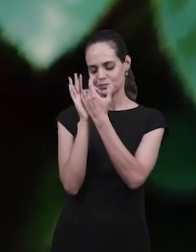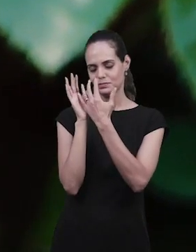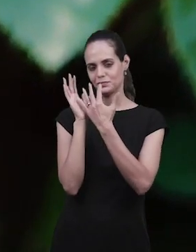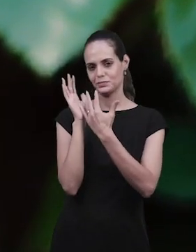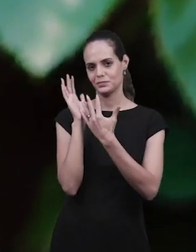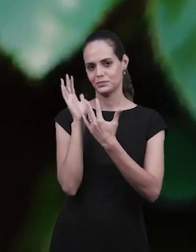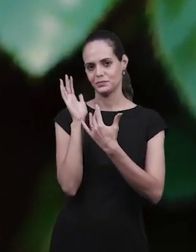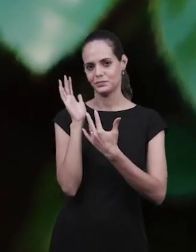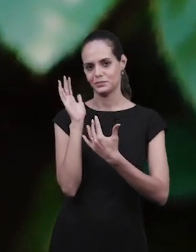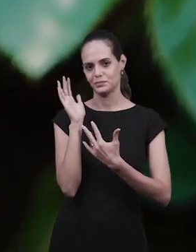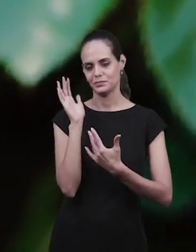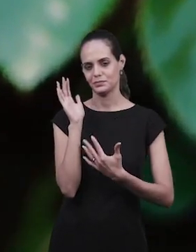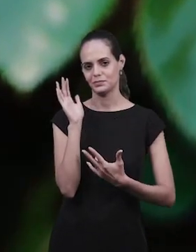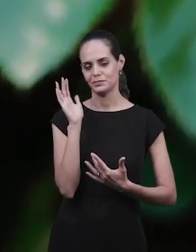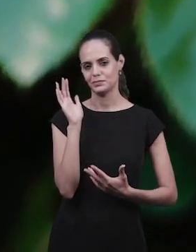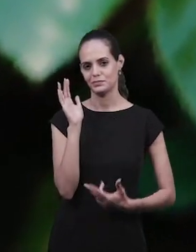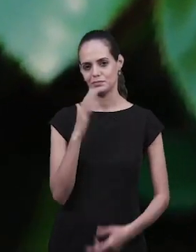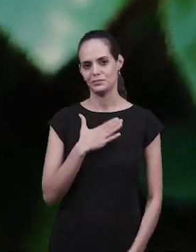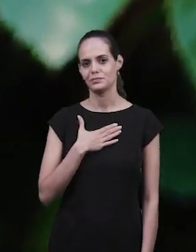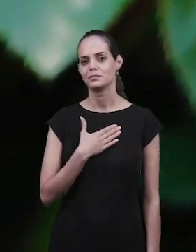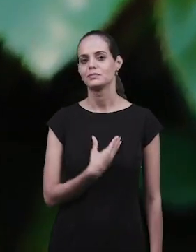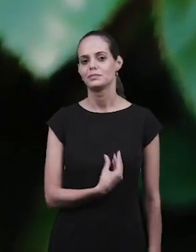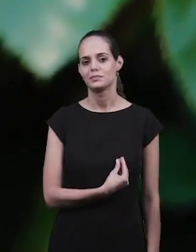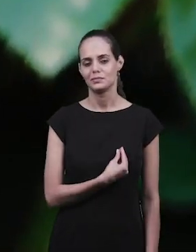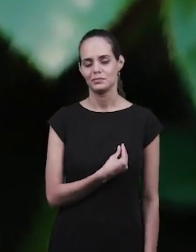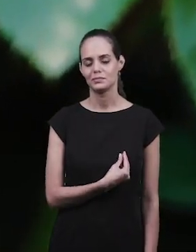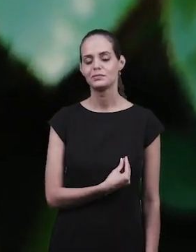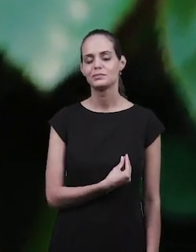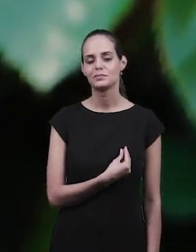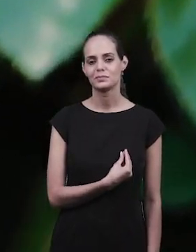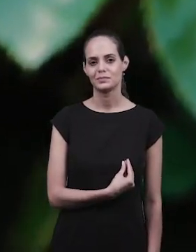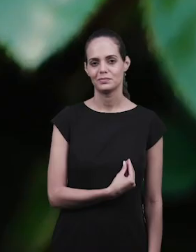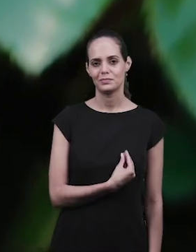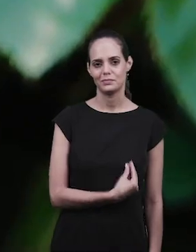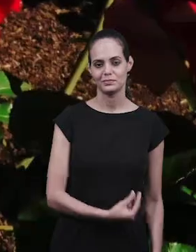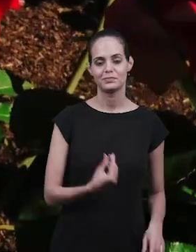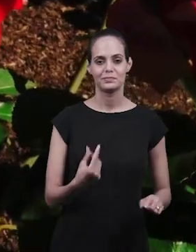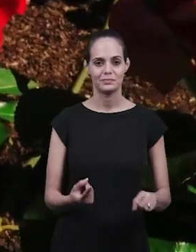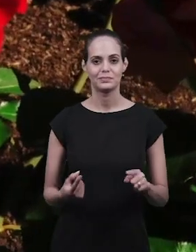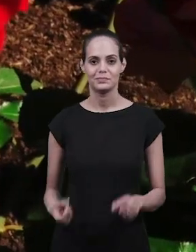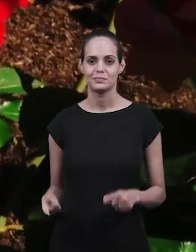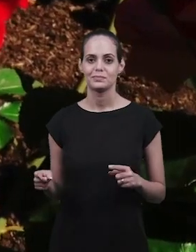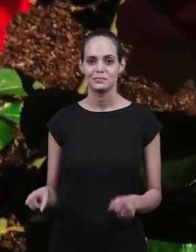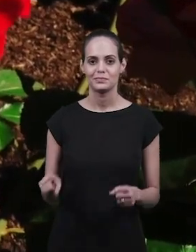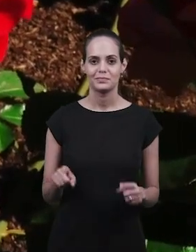Derrama do teu sangue sobre mim.